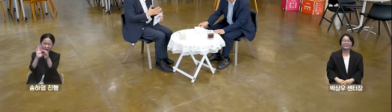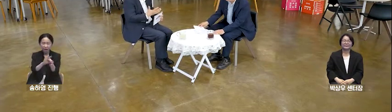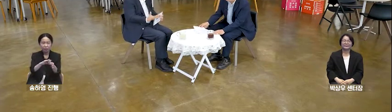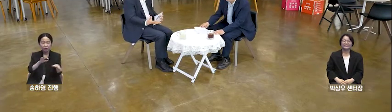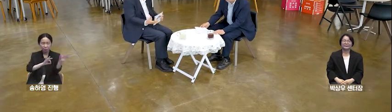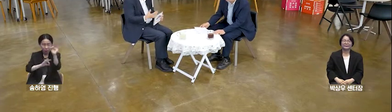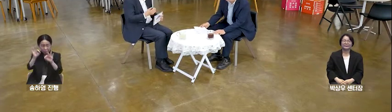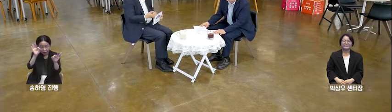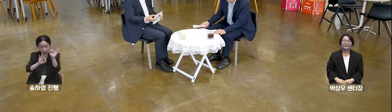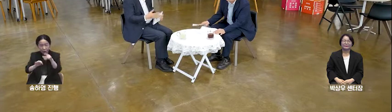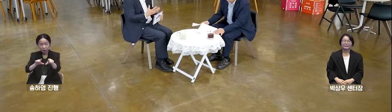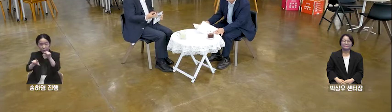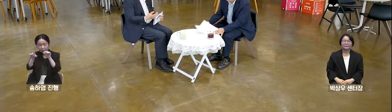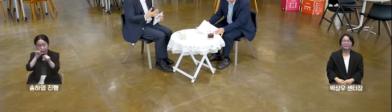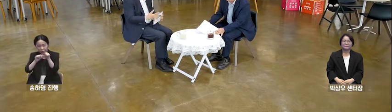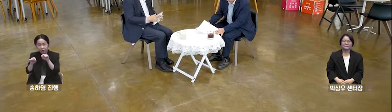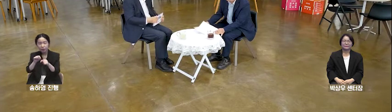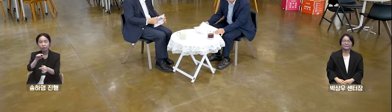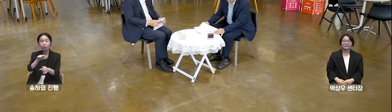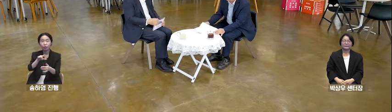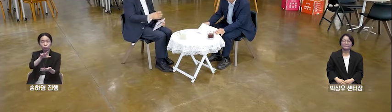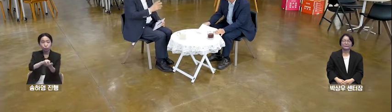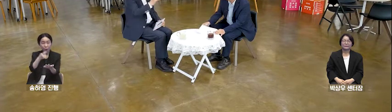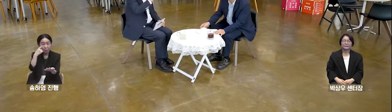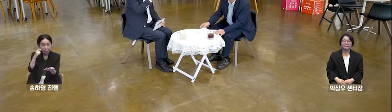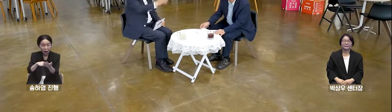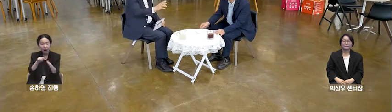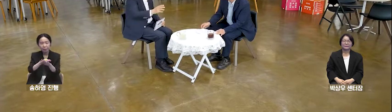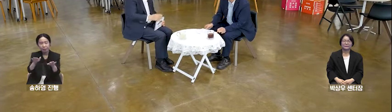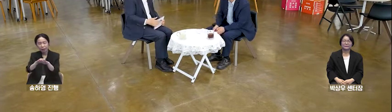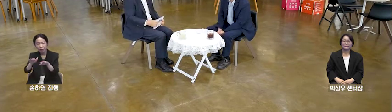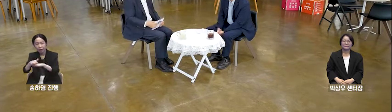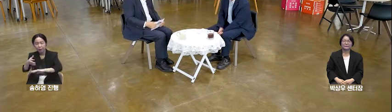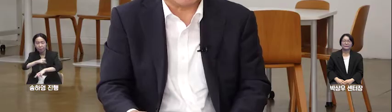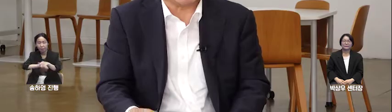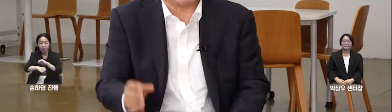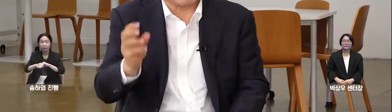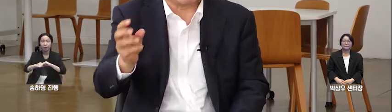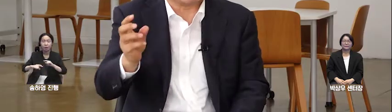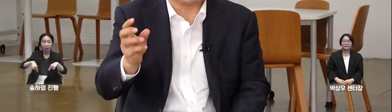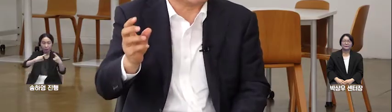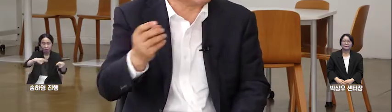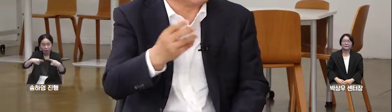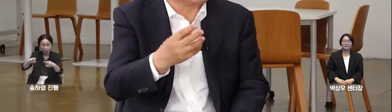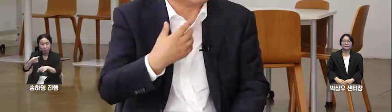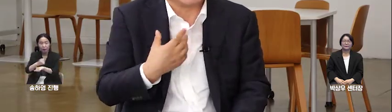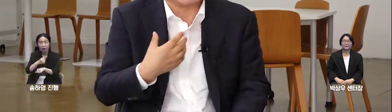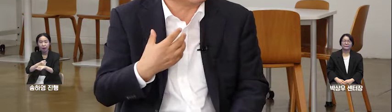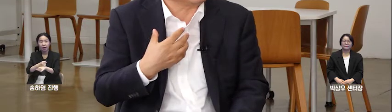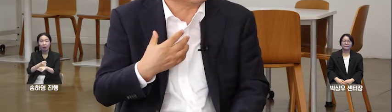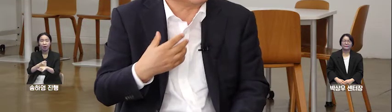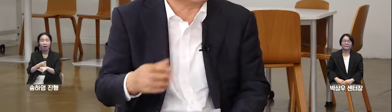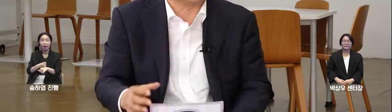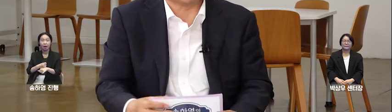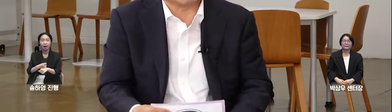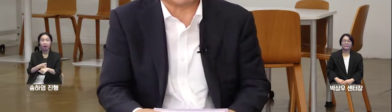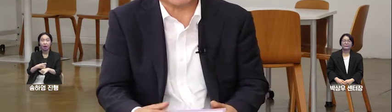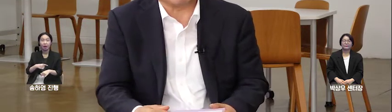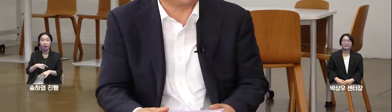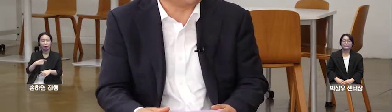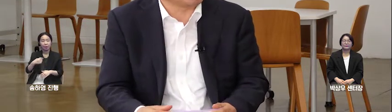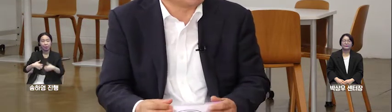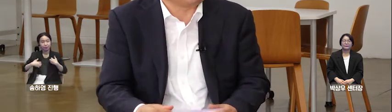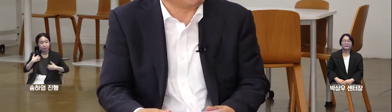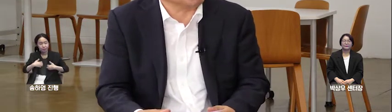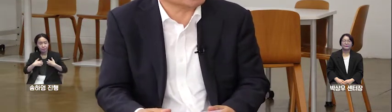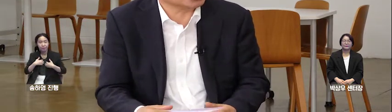계속 뭔가 찾아내고 네. 물건을 이제 문제를 만들고 해서 그걸 해결하는 거 발견하고 해결하는 것에 항상 거의